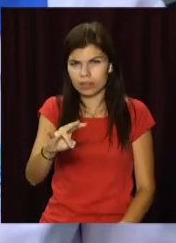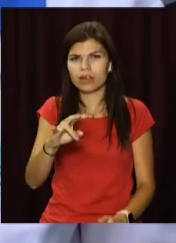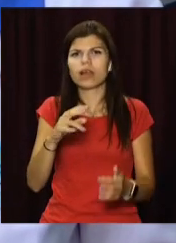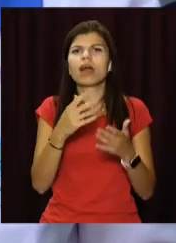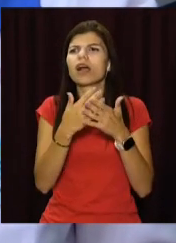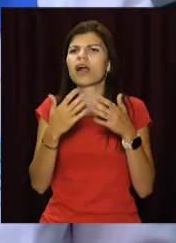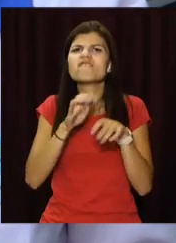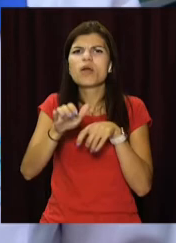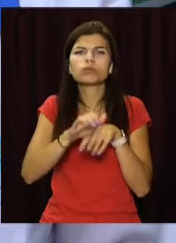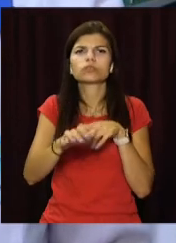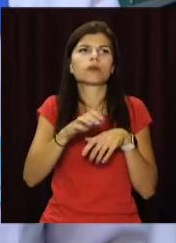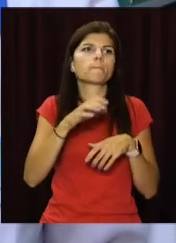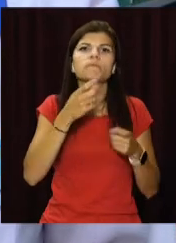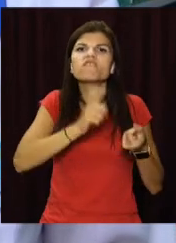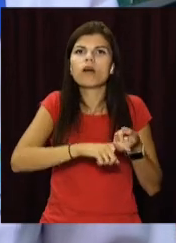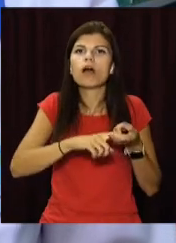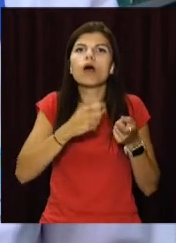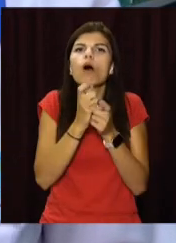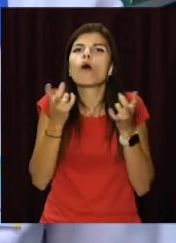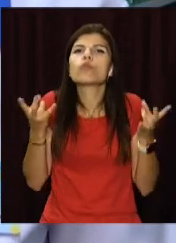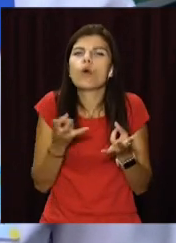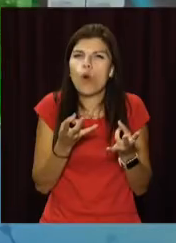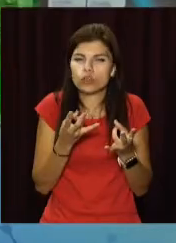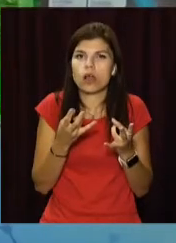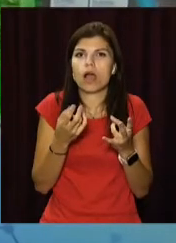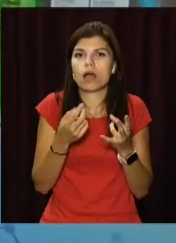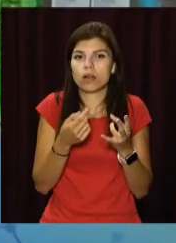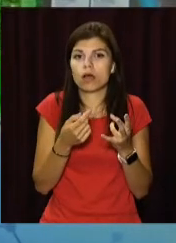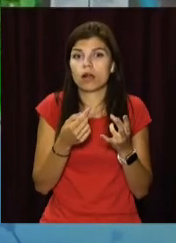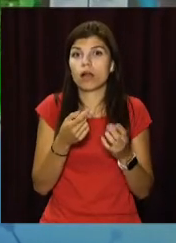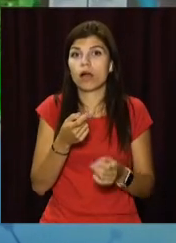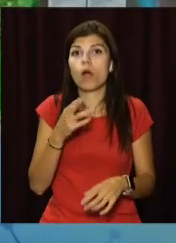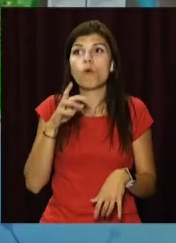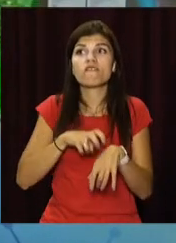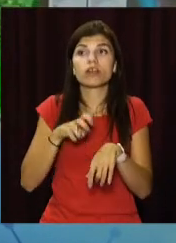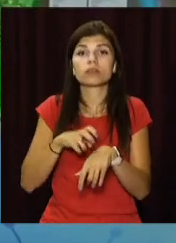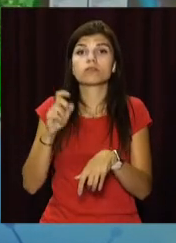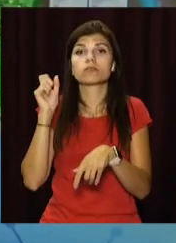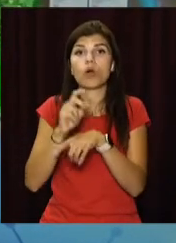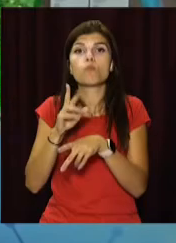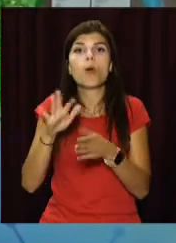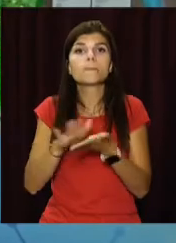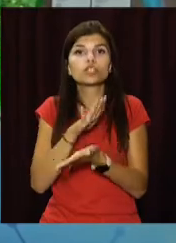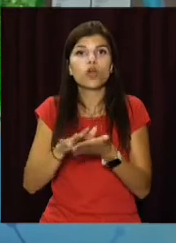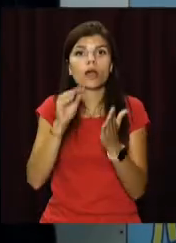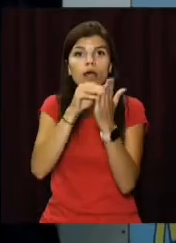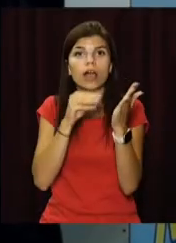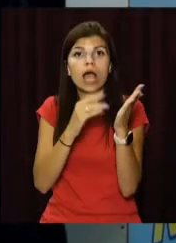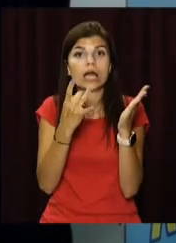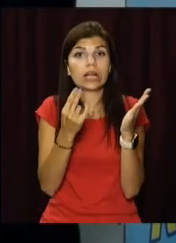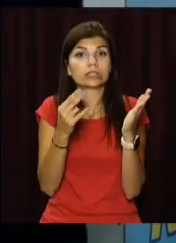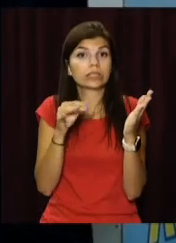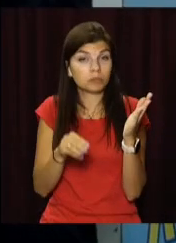доступних ліків, відпуск медикаментів по призначенню лікаря по безкоштовним рецептам.